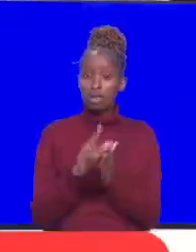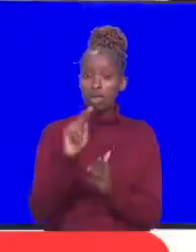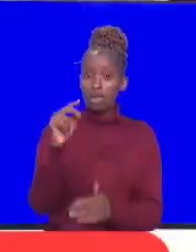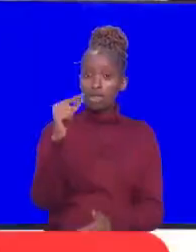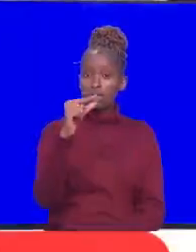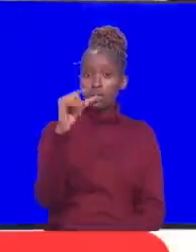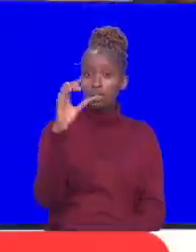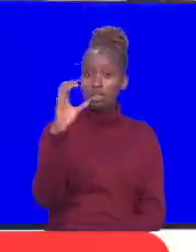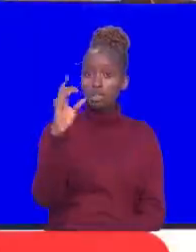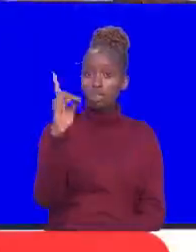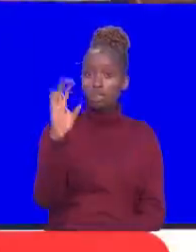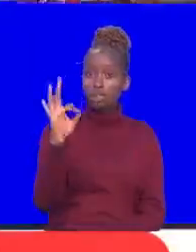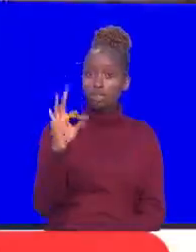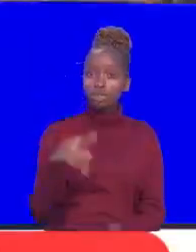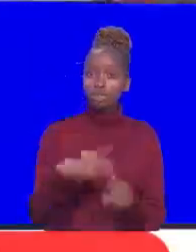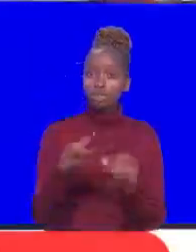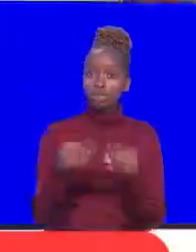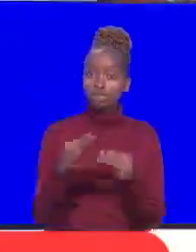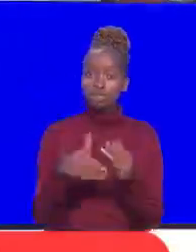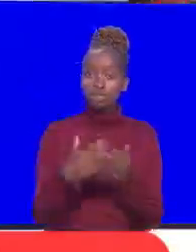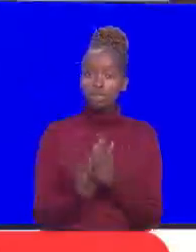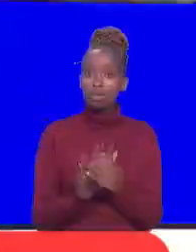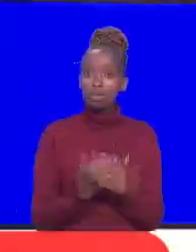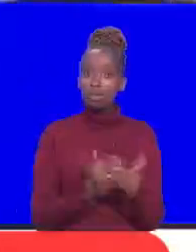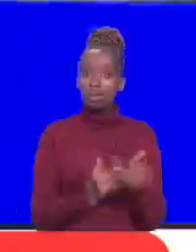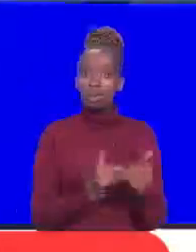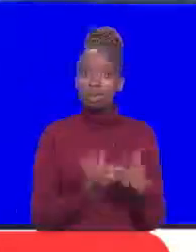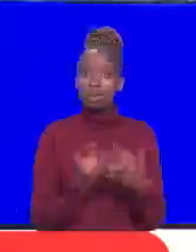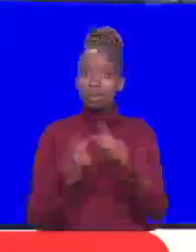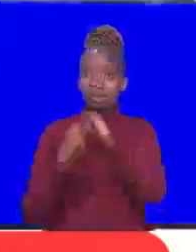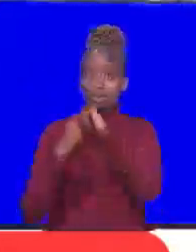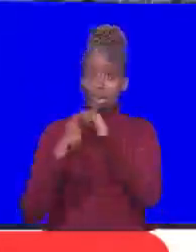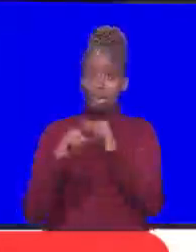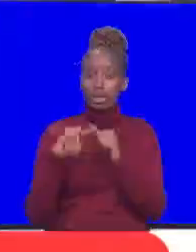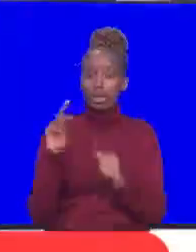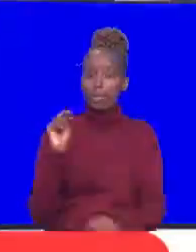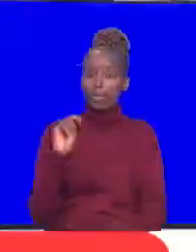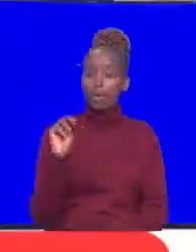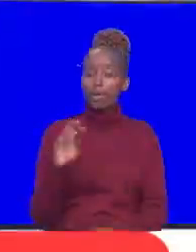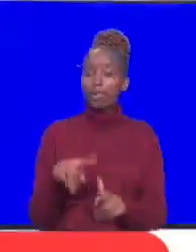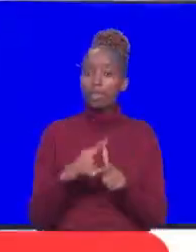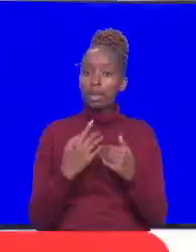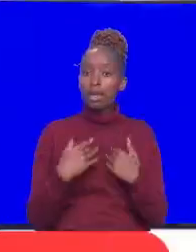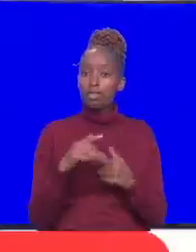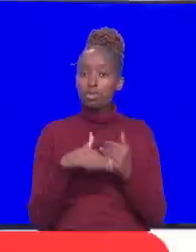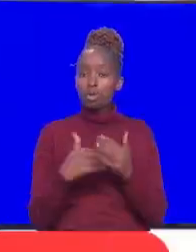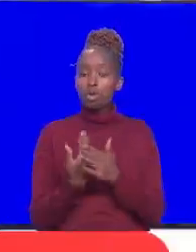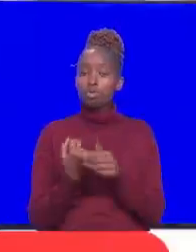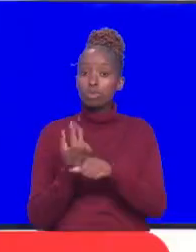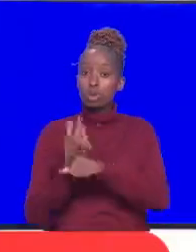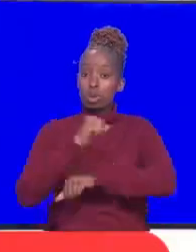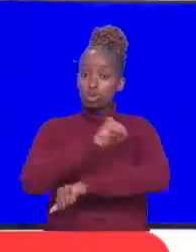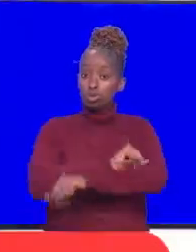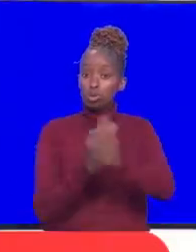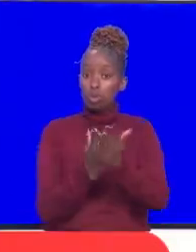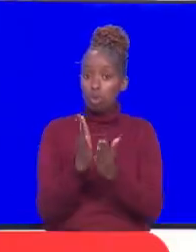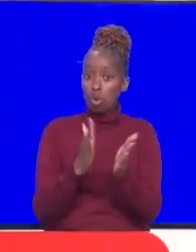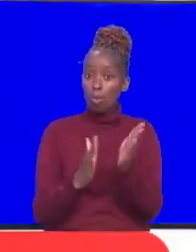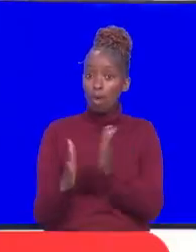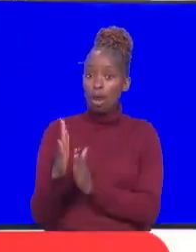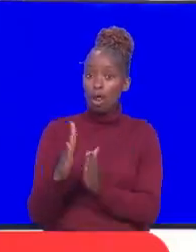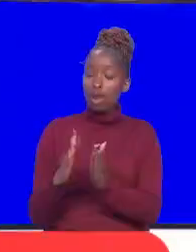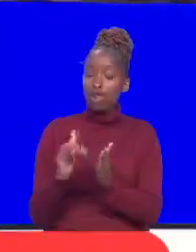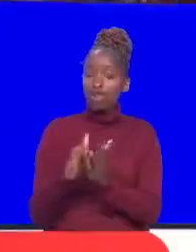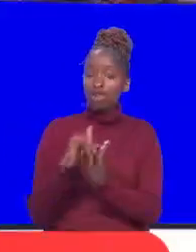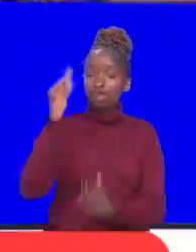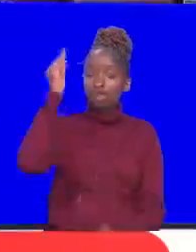na alitoa basari kiasi cha milioni 56 kwa shule za sekondari kupitia mpango wa masomo